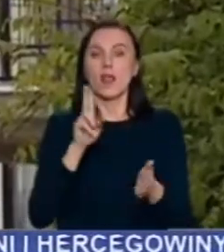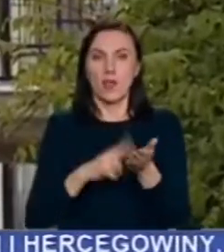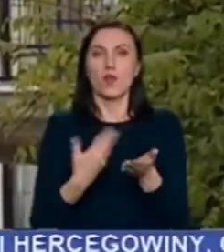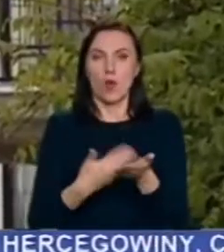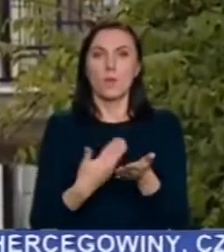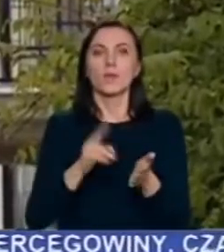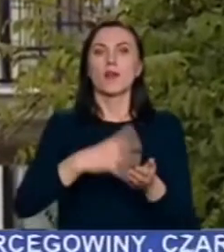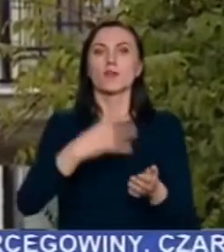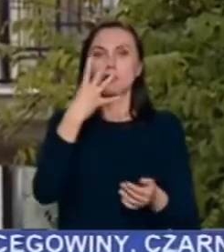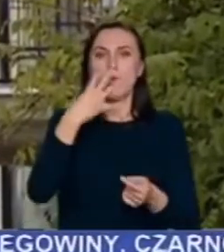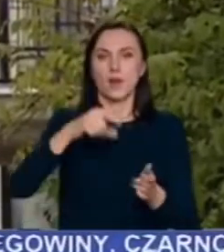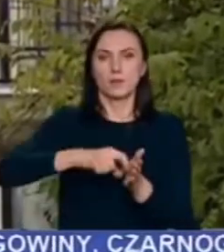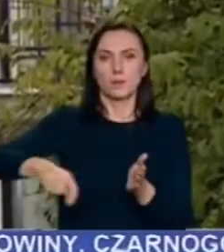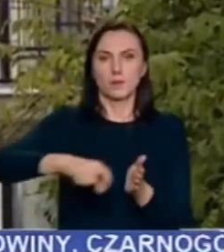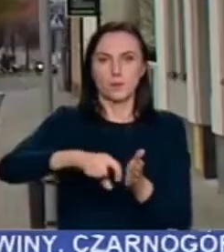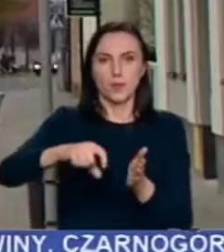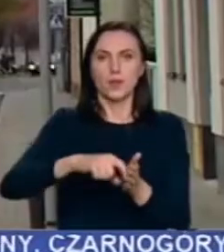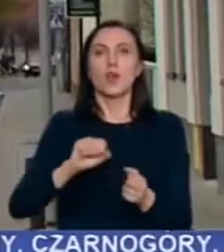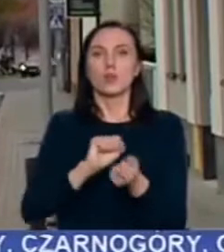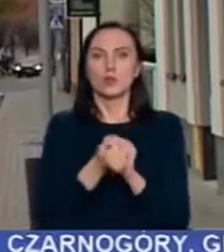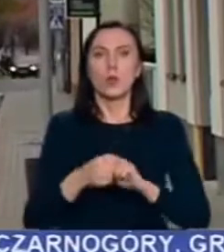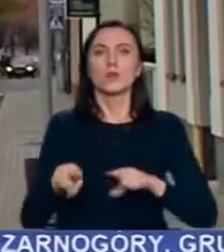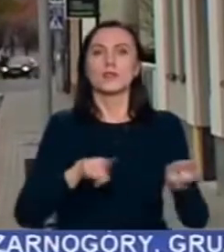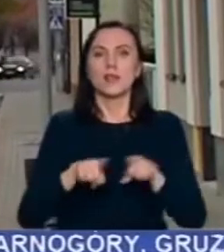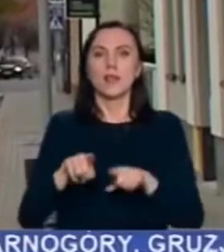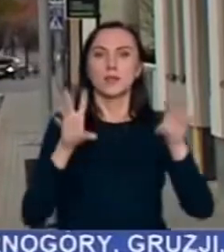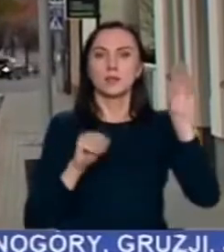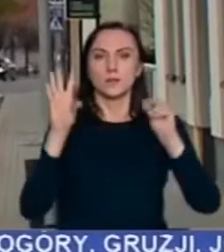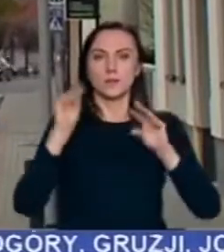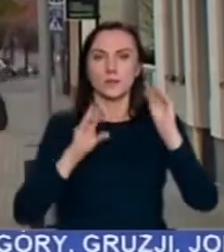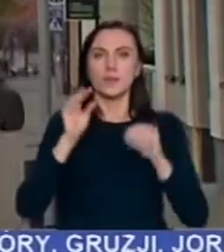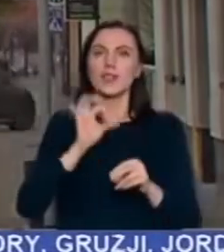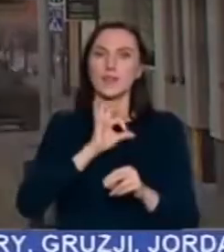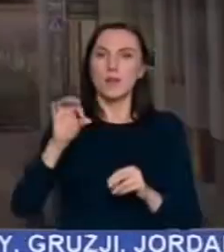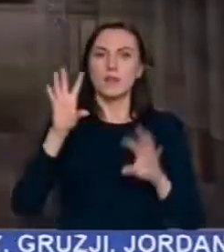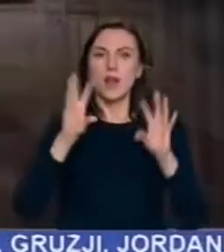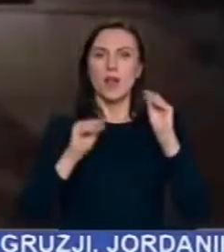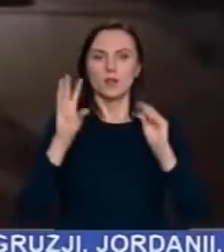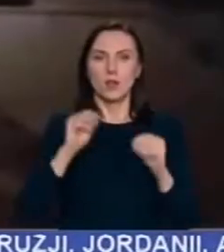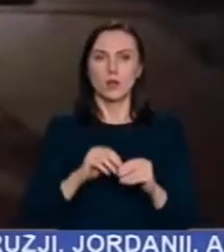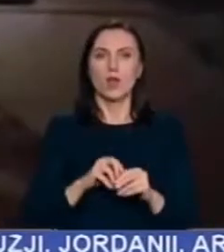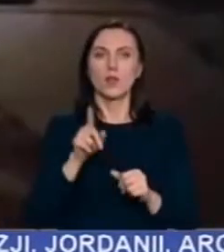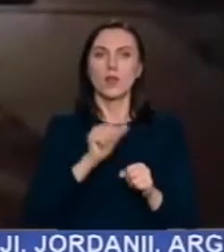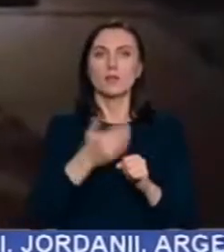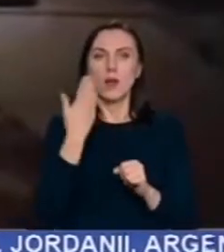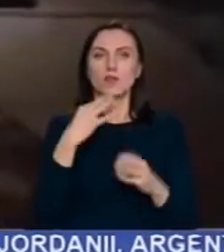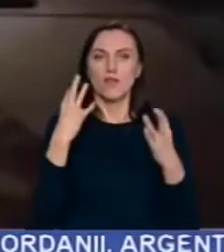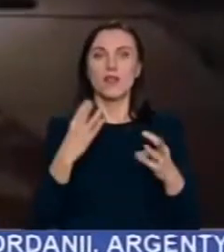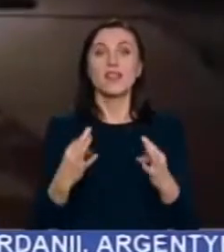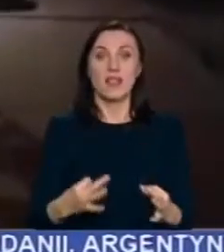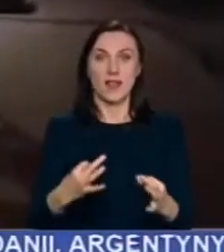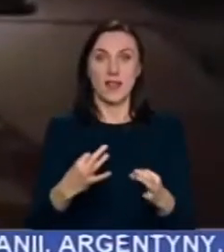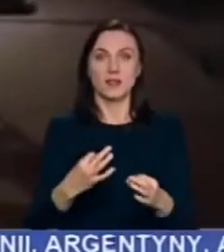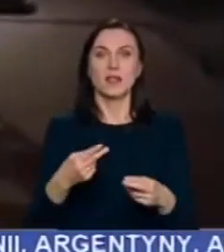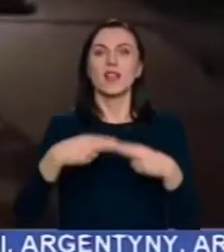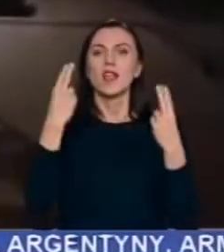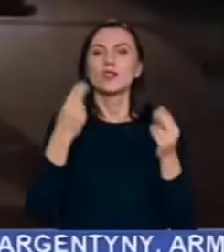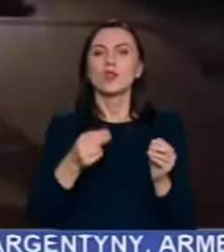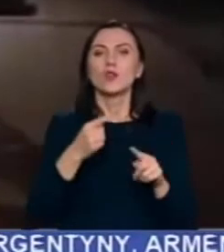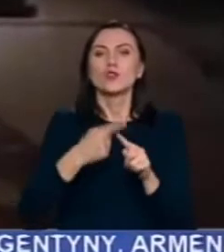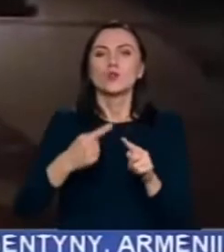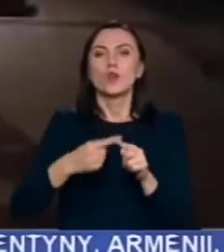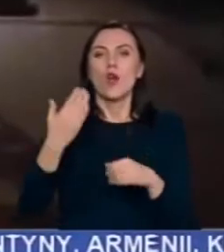Brzesku zamontowane zostały poziome i pionowe znaki ostrzegawcze, w tym specjalne światła, co szczególnie istotne teraz, gdy dni są szare, a